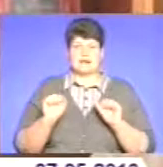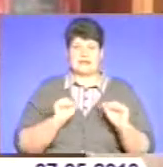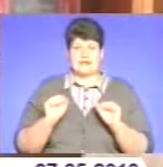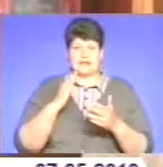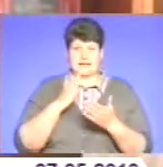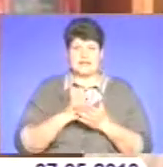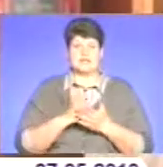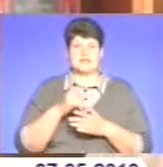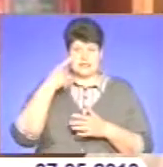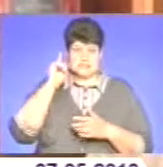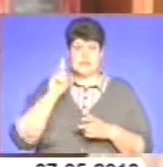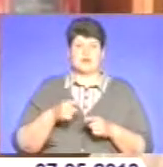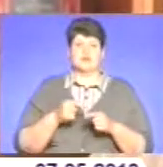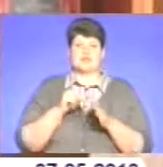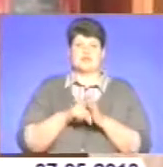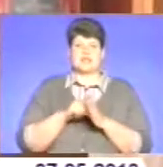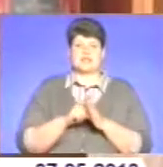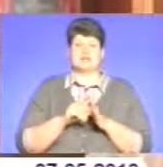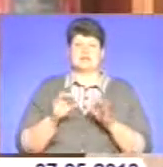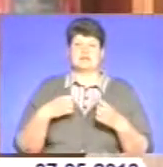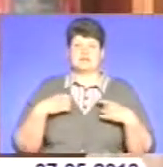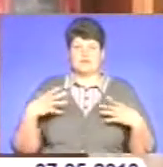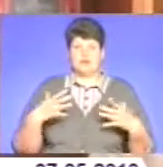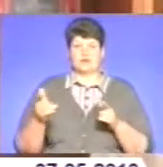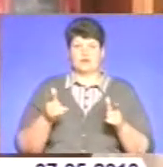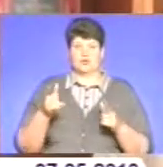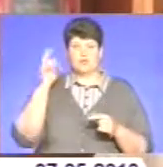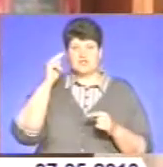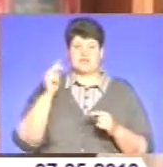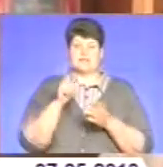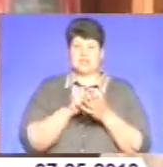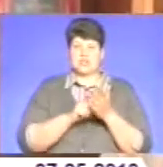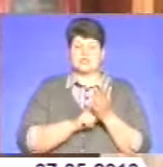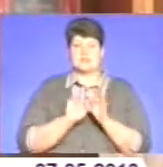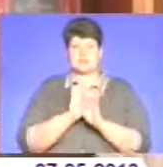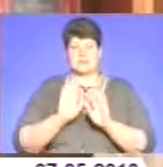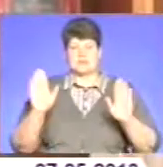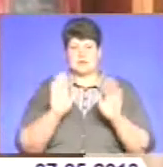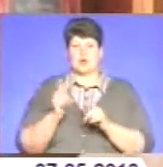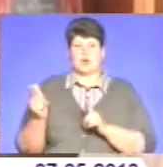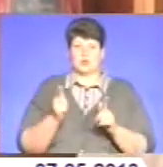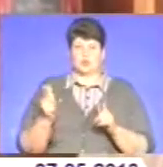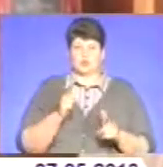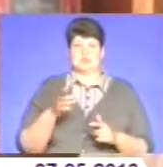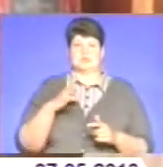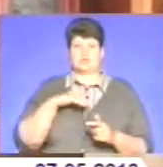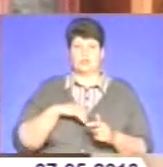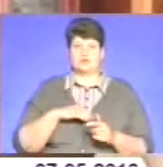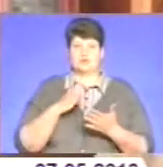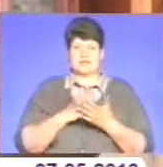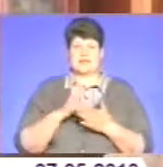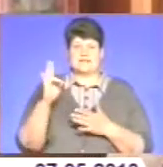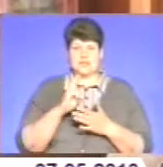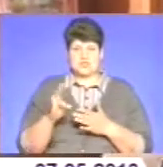знають, що таке свята, вони готуються, вони вчать і віршики, і вчать пісеньки, і готуються духовно, тому що у нас є своя церква, у нас є